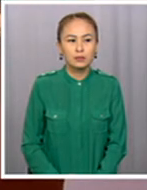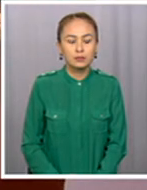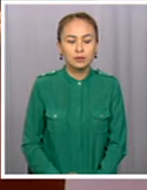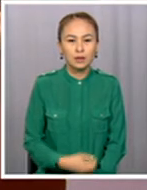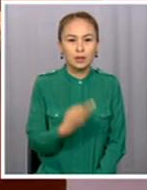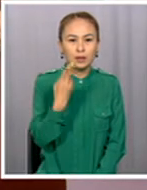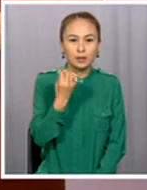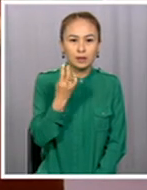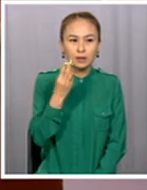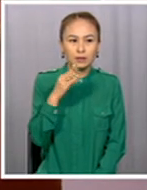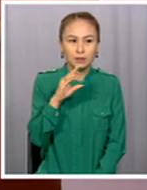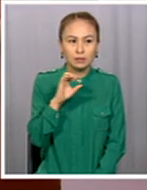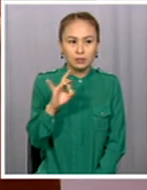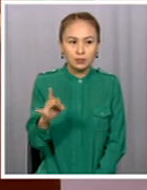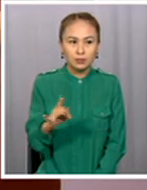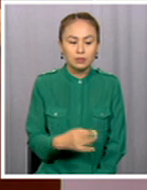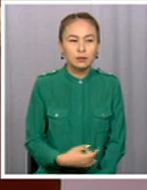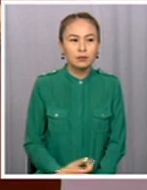Центнер.